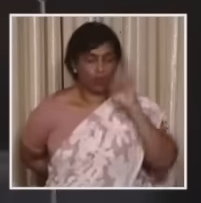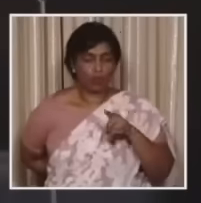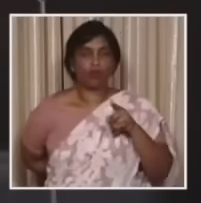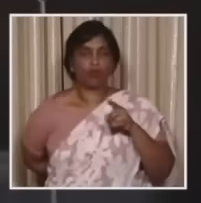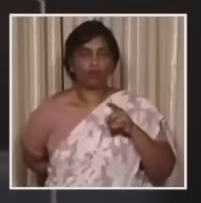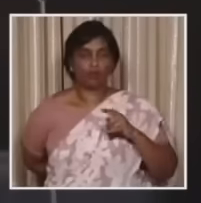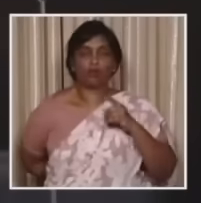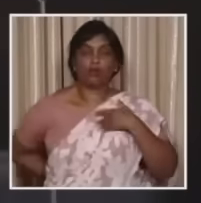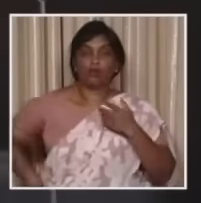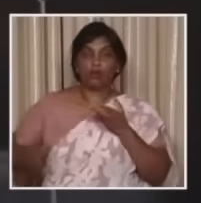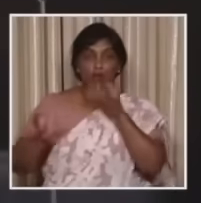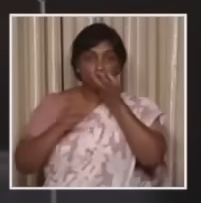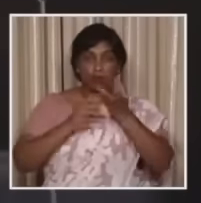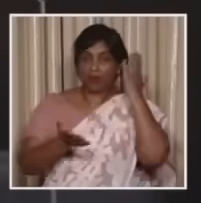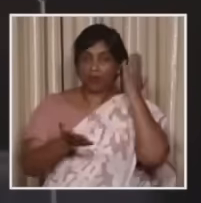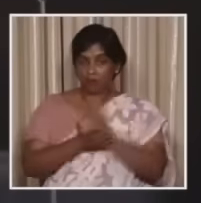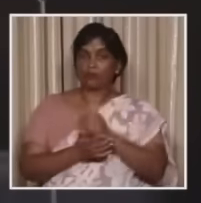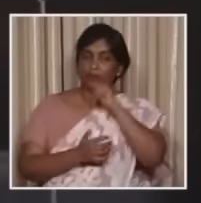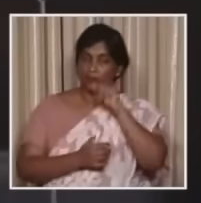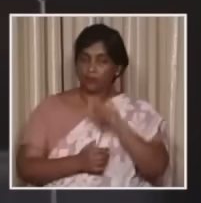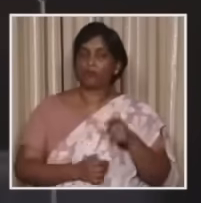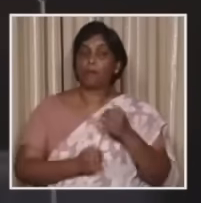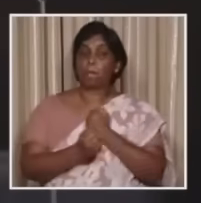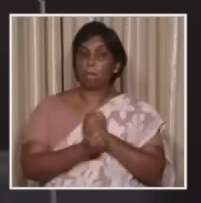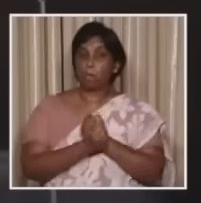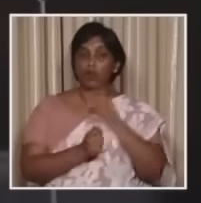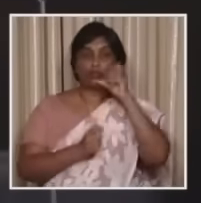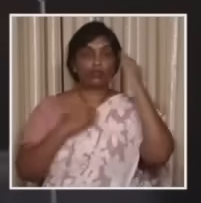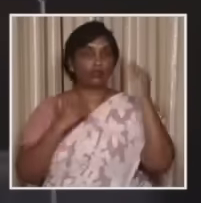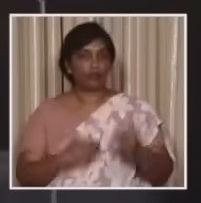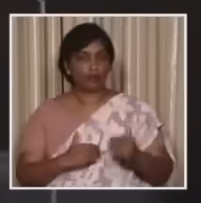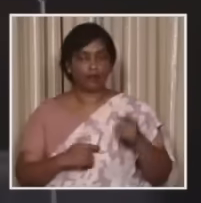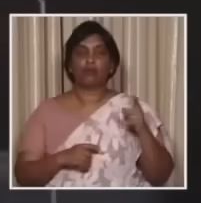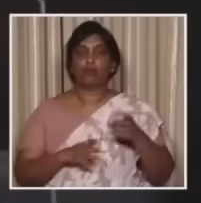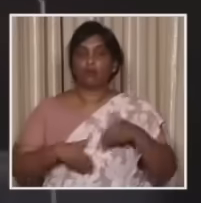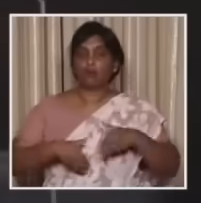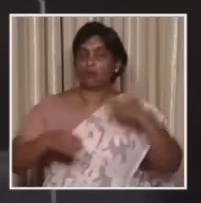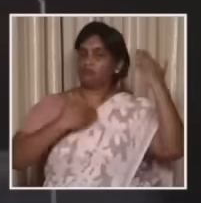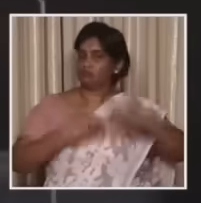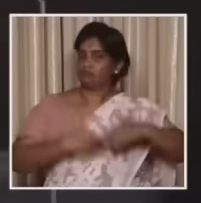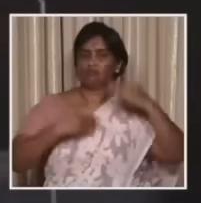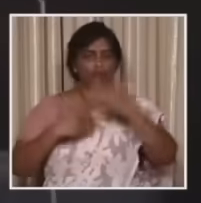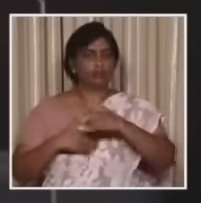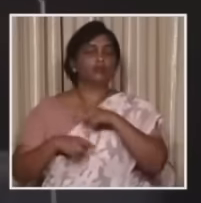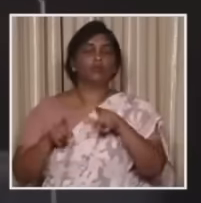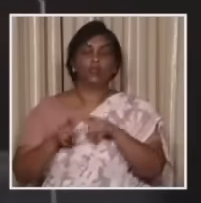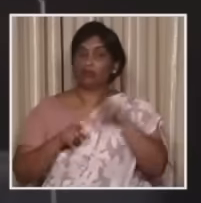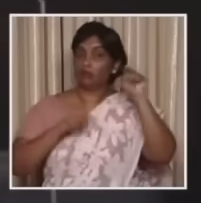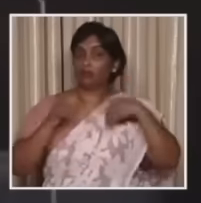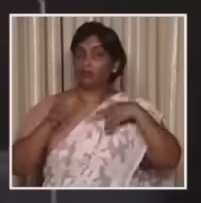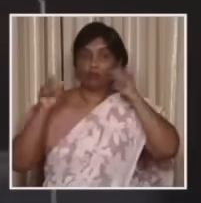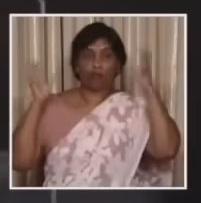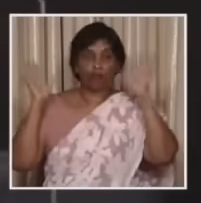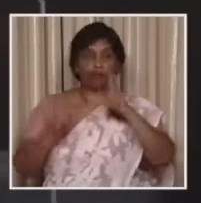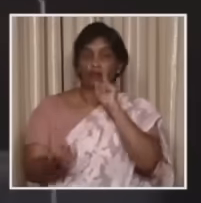මෙවැනි ප්‍රහාරයක් වළක්වන්න නම් අනිවාර්යයෙන්ම පොලිස් ඇඳිර නීතිය හරි දාලා මාර්ග බාධක දාලා ඒ ස්ථානවලට එන